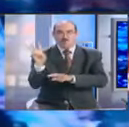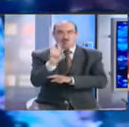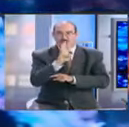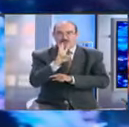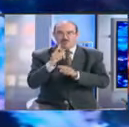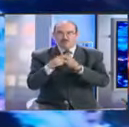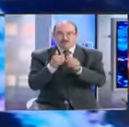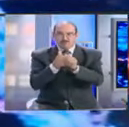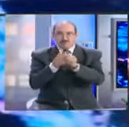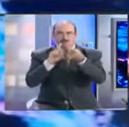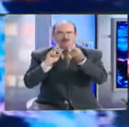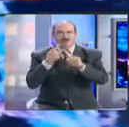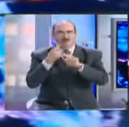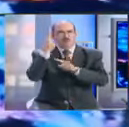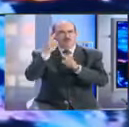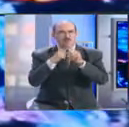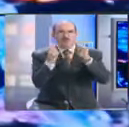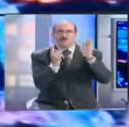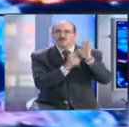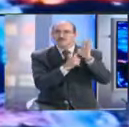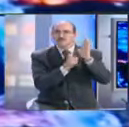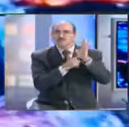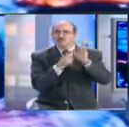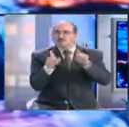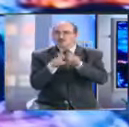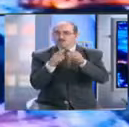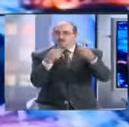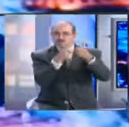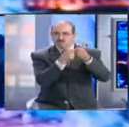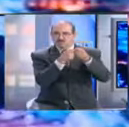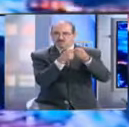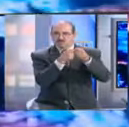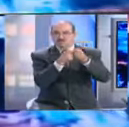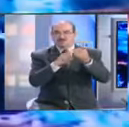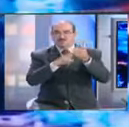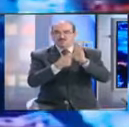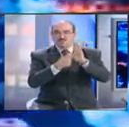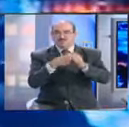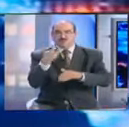يخضع حصريا لأحكام القانون، وهذا طبقا لأحكام